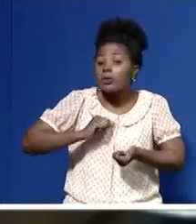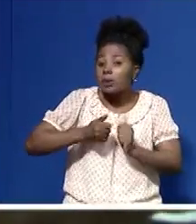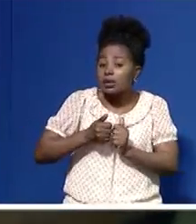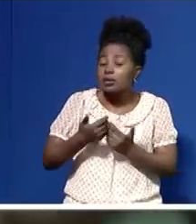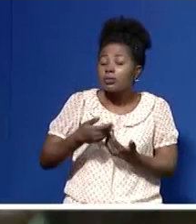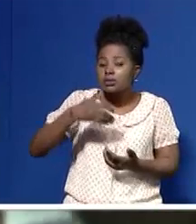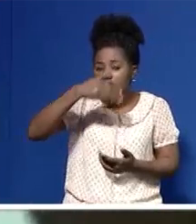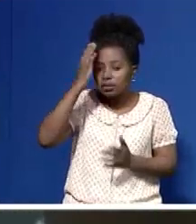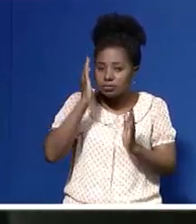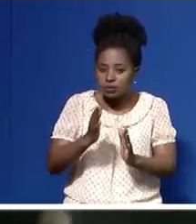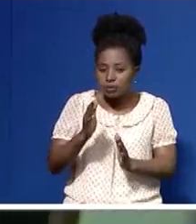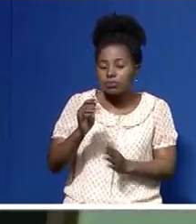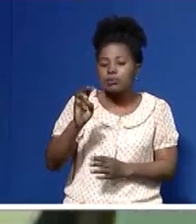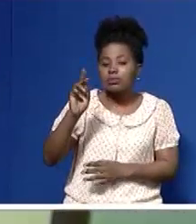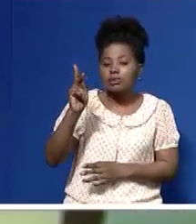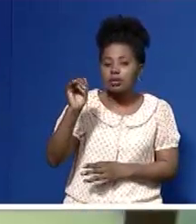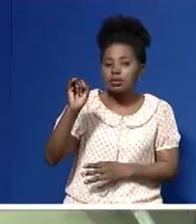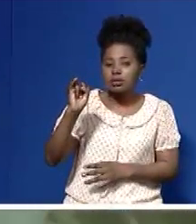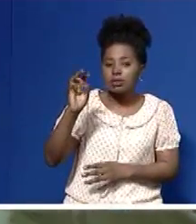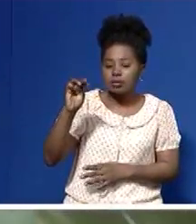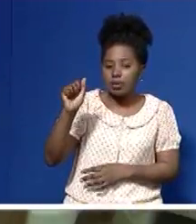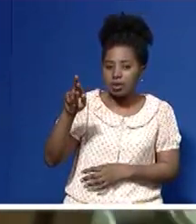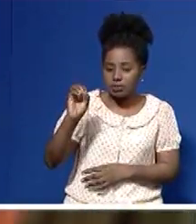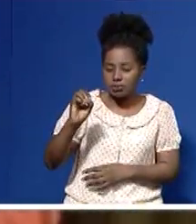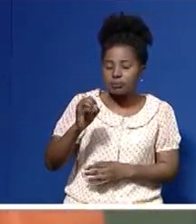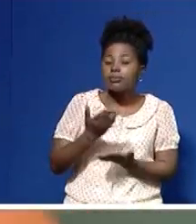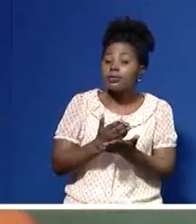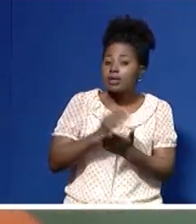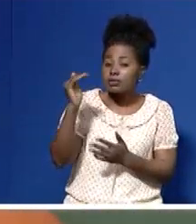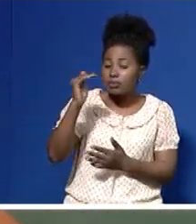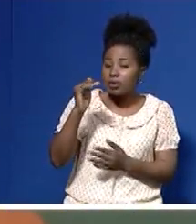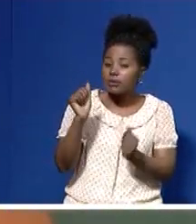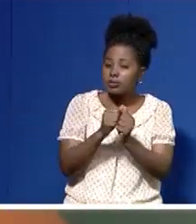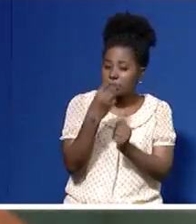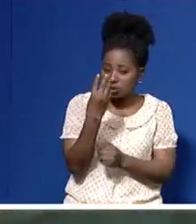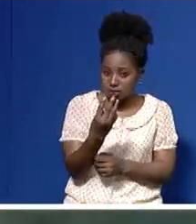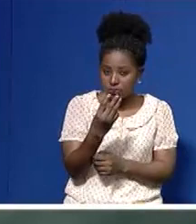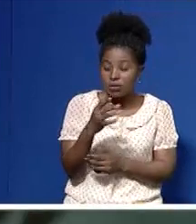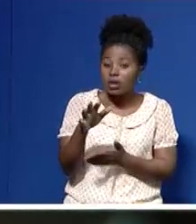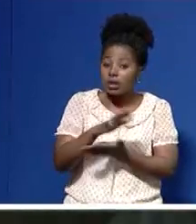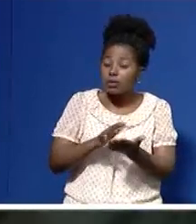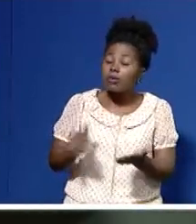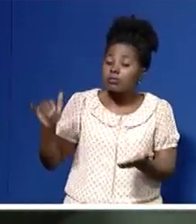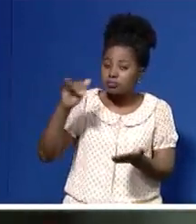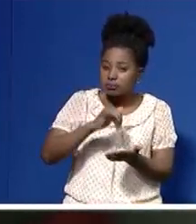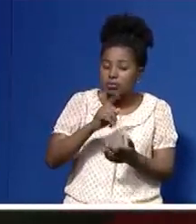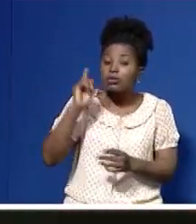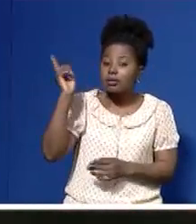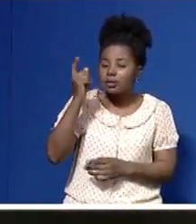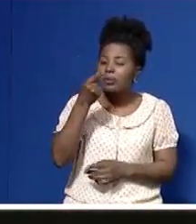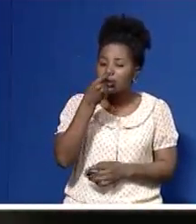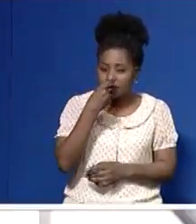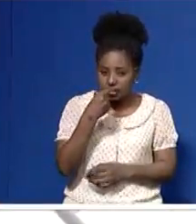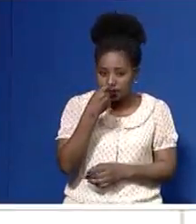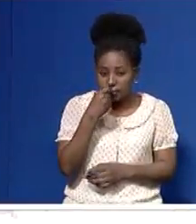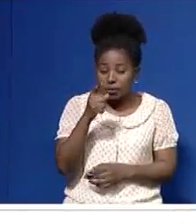serikali mkuu Shedrack Kimaro amedai kuwa kati ya Februari 13, 2020 eneo la uwanja wa ndege wa kimataifa wa Julius